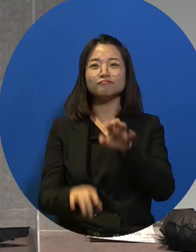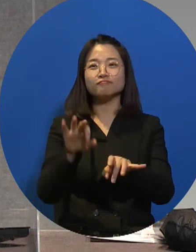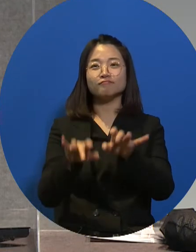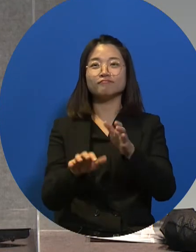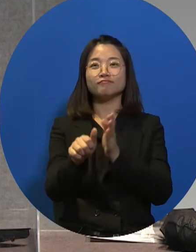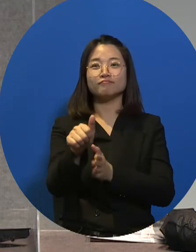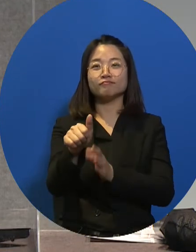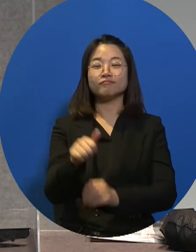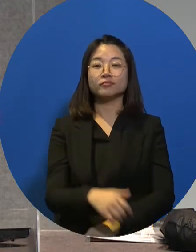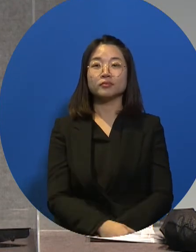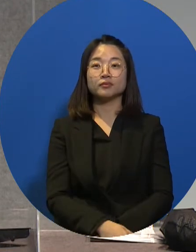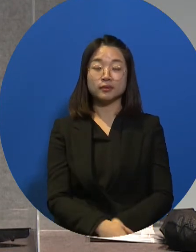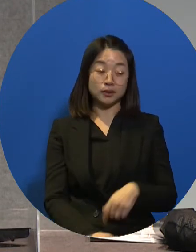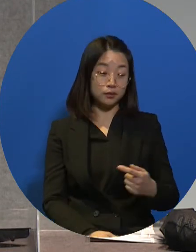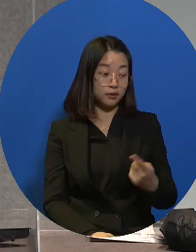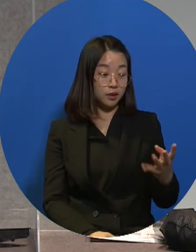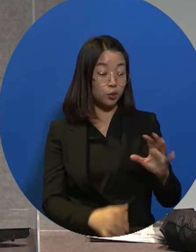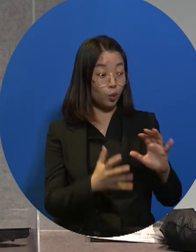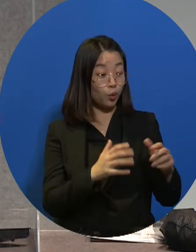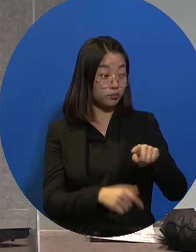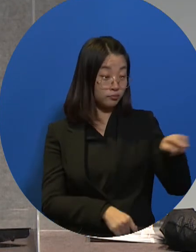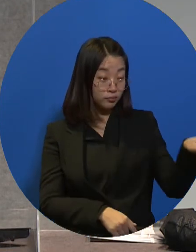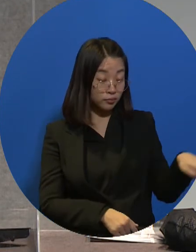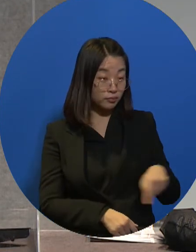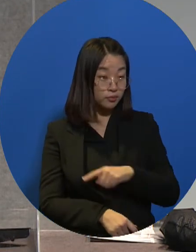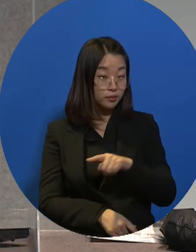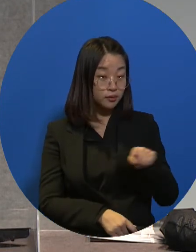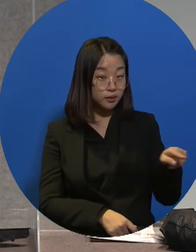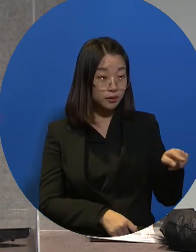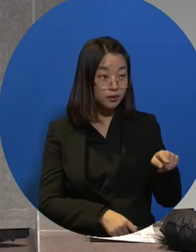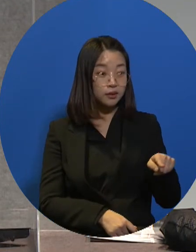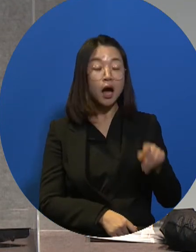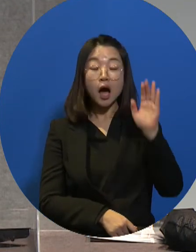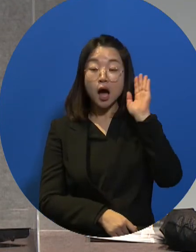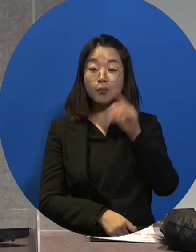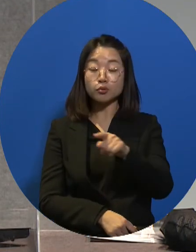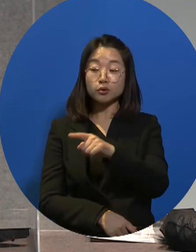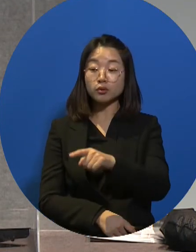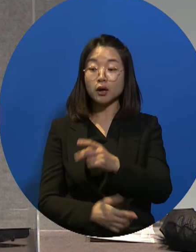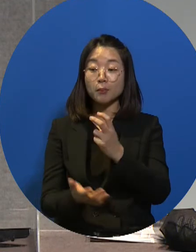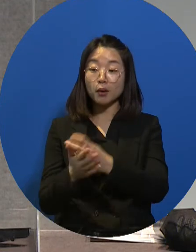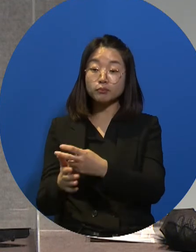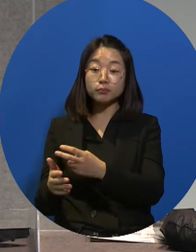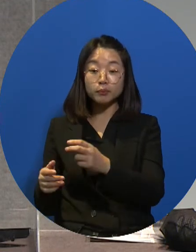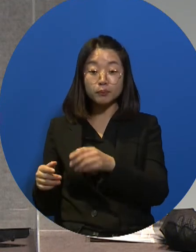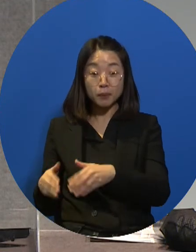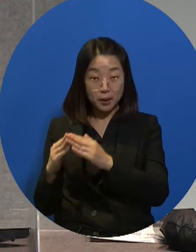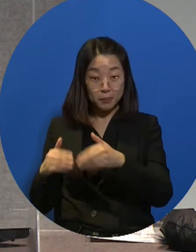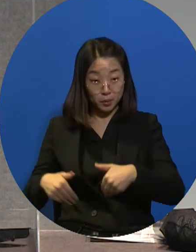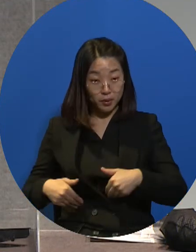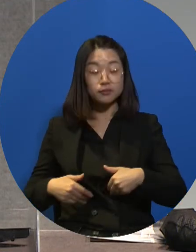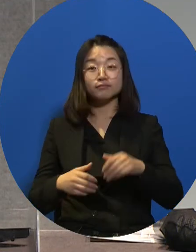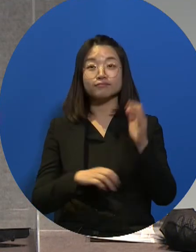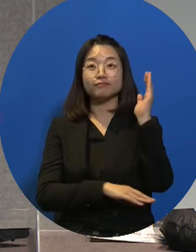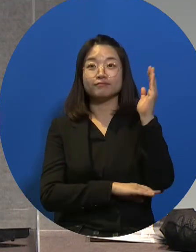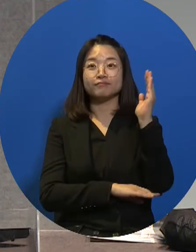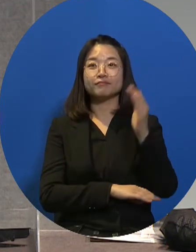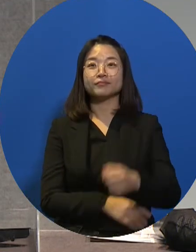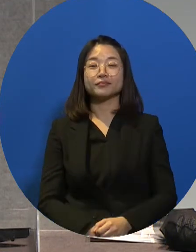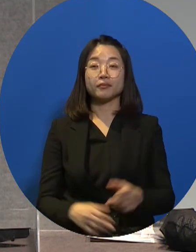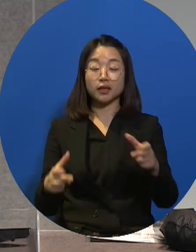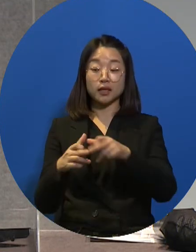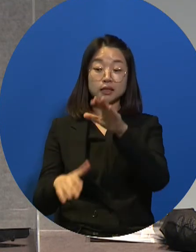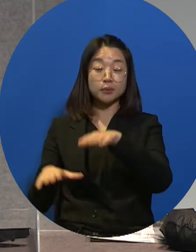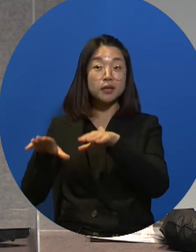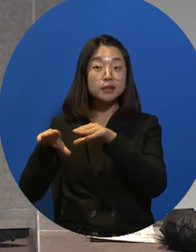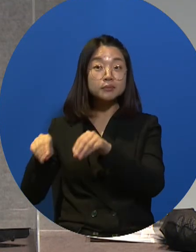이어서 토론자분들을 모시고 실질적인 이행 구조를 위해서 논의를 이어가도록 하겠습니다. 네, 먼저 장애인